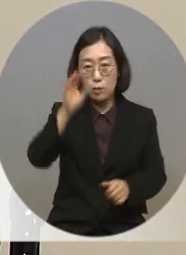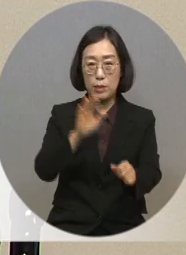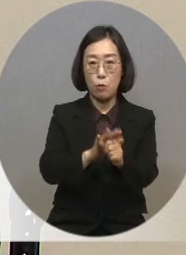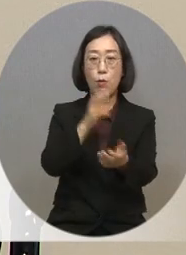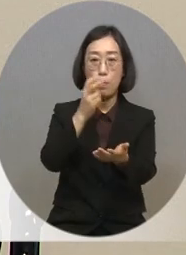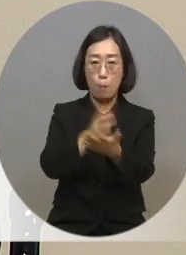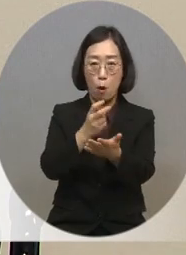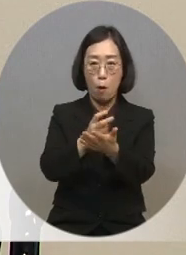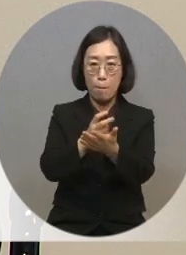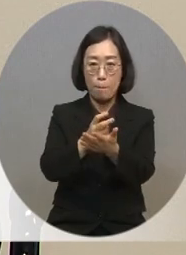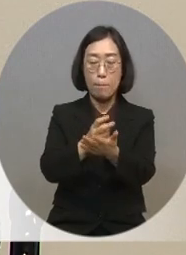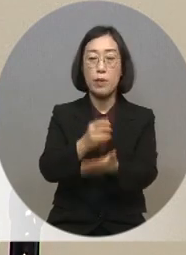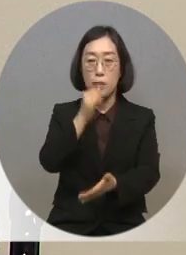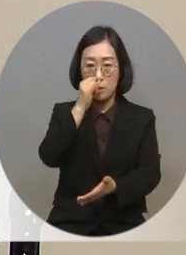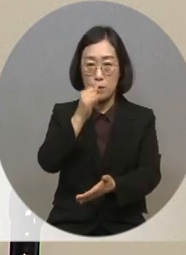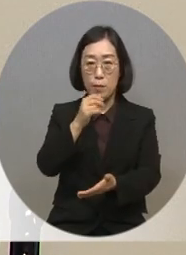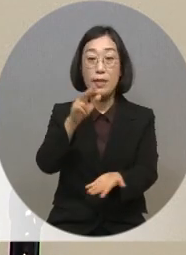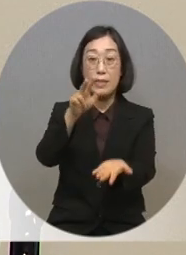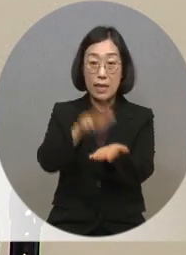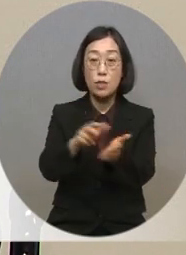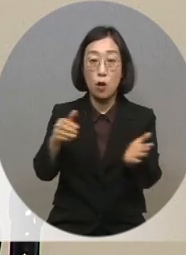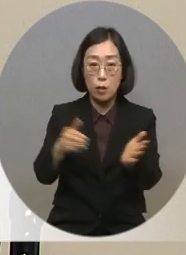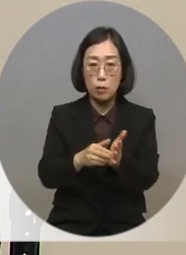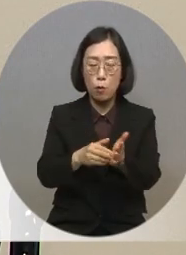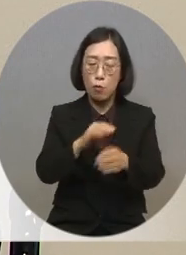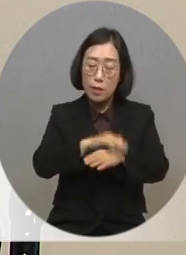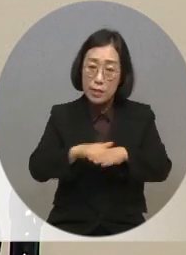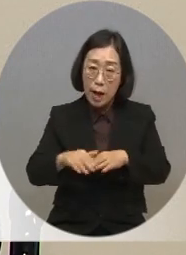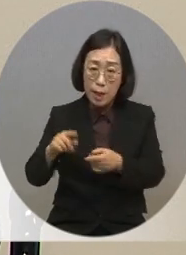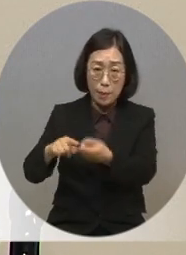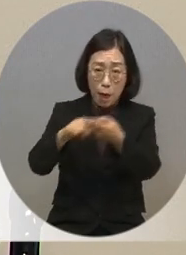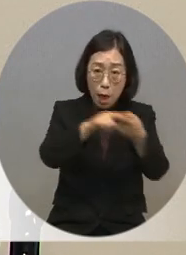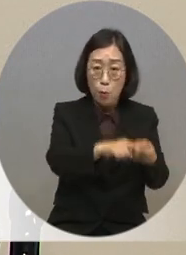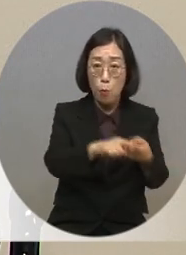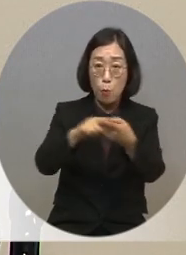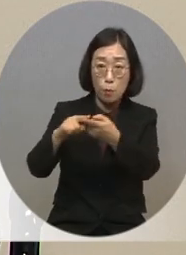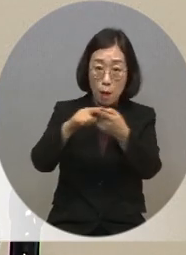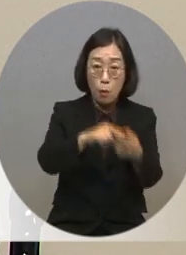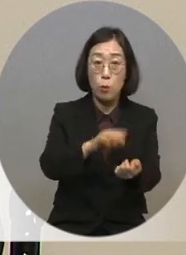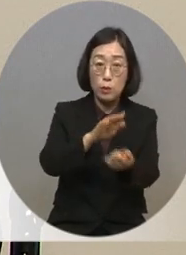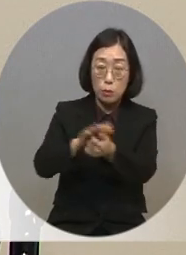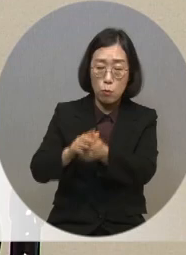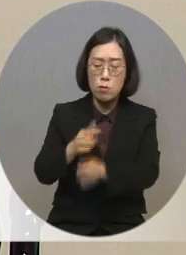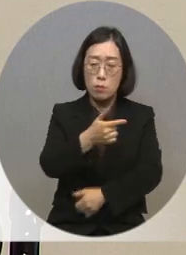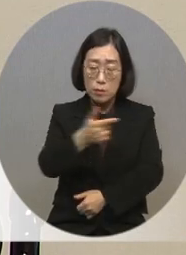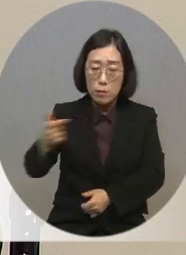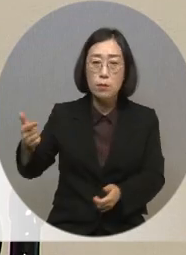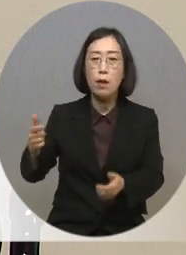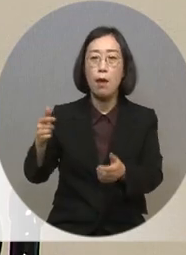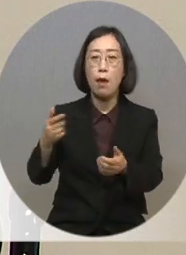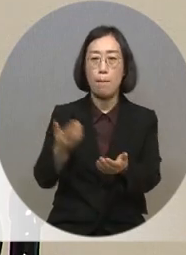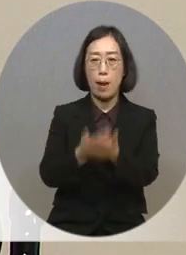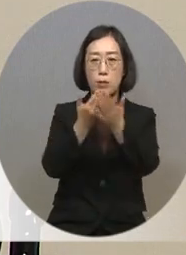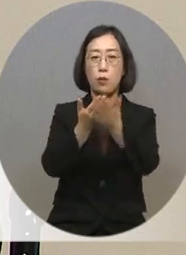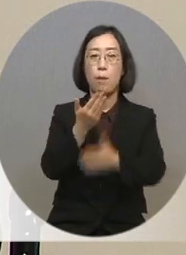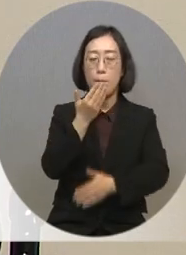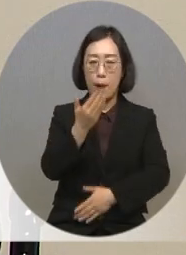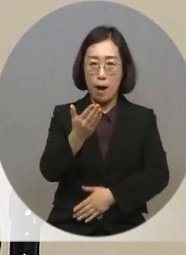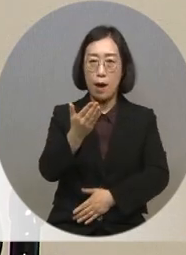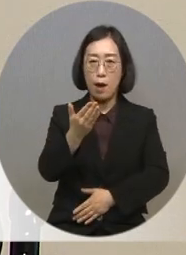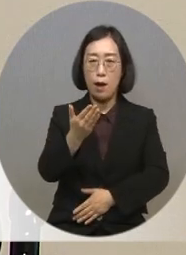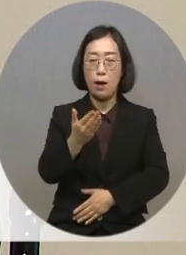어떻게 잘 어 진행하느냐에 따라서 장애인 예술은 크게 발전할 수 있을 것으로